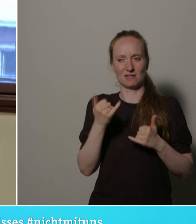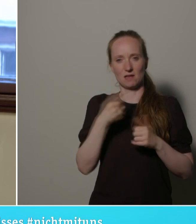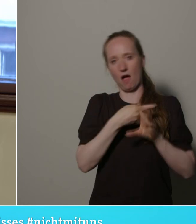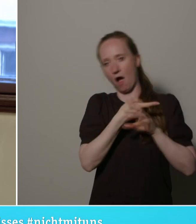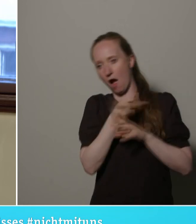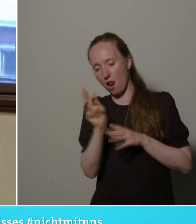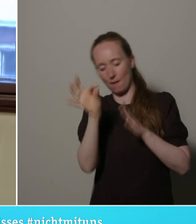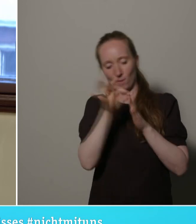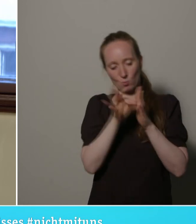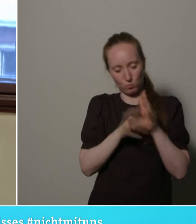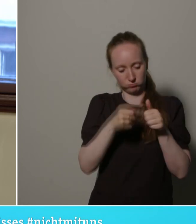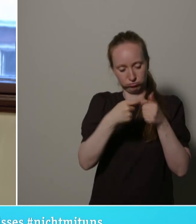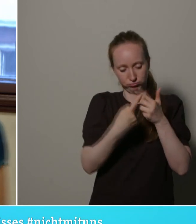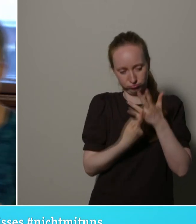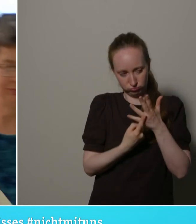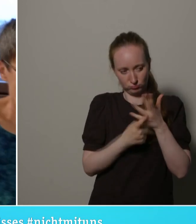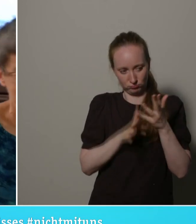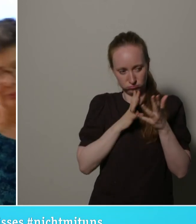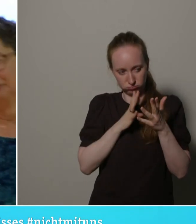Vielen Dank und bitte um Zustimmung.